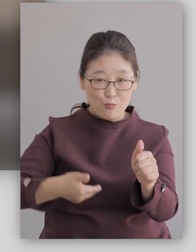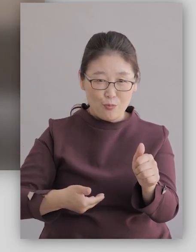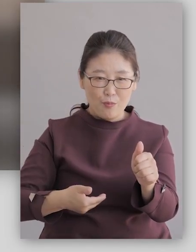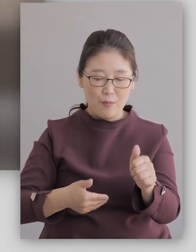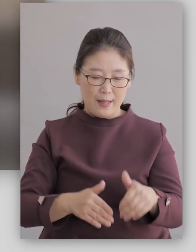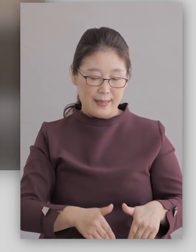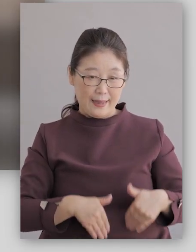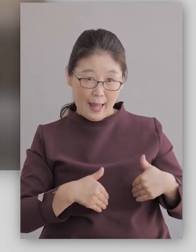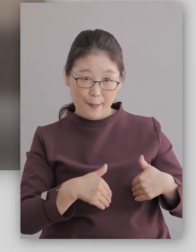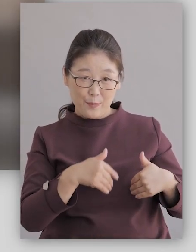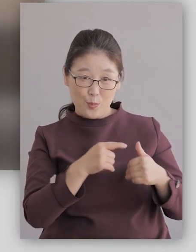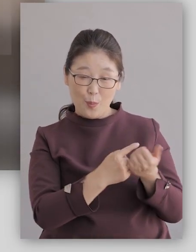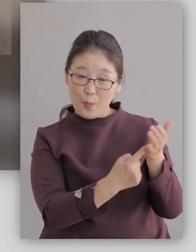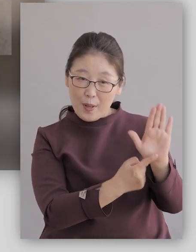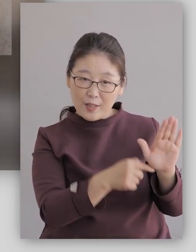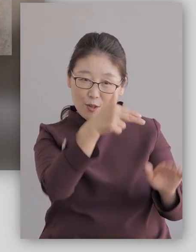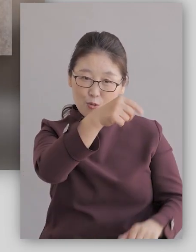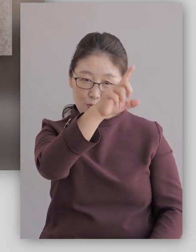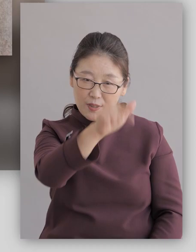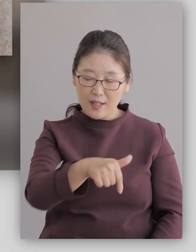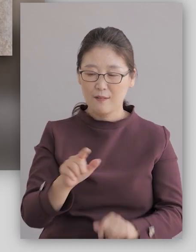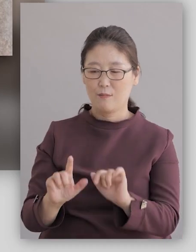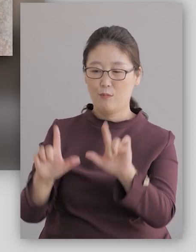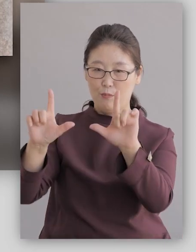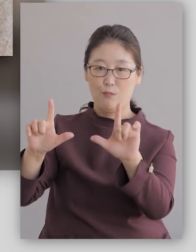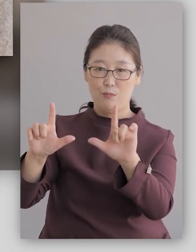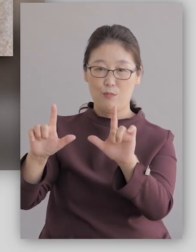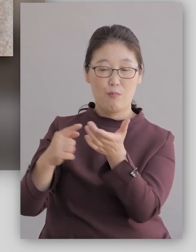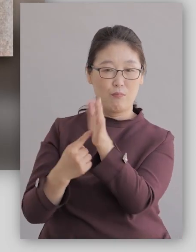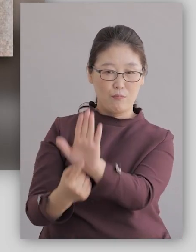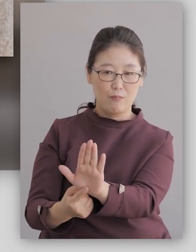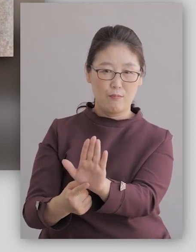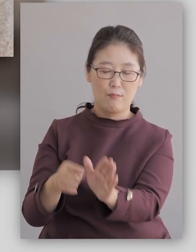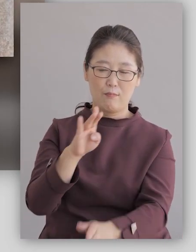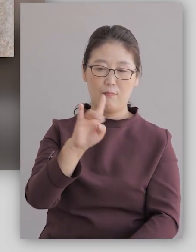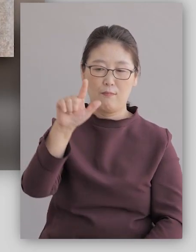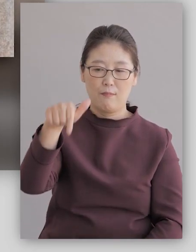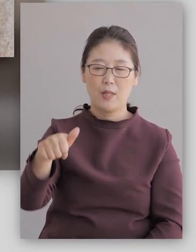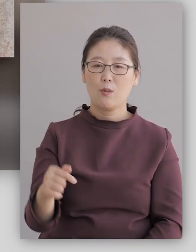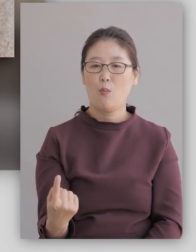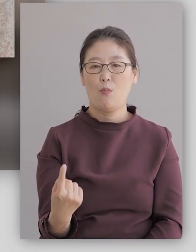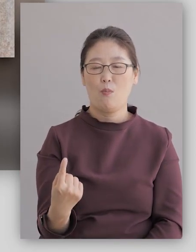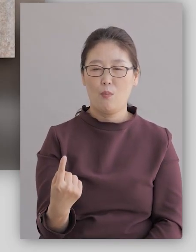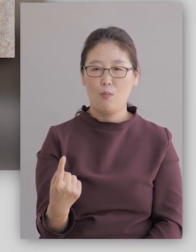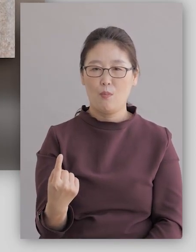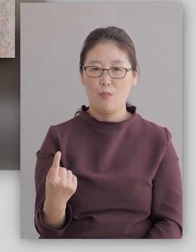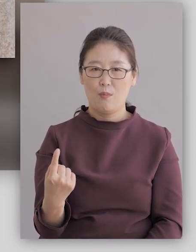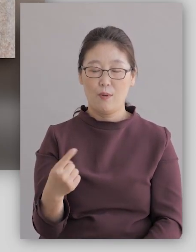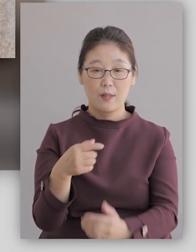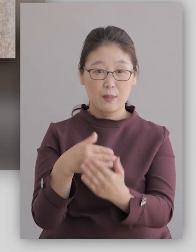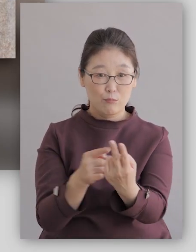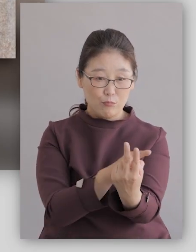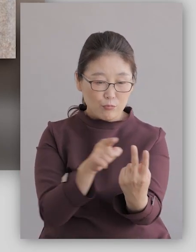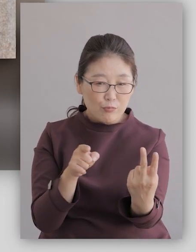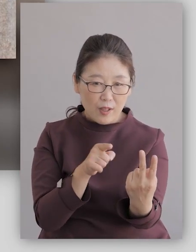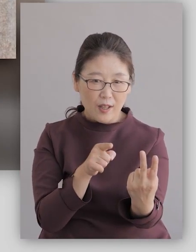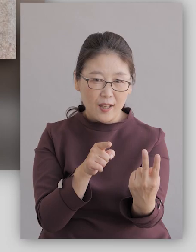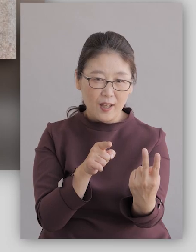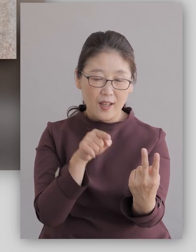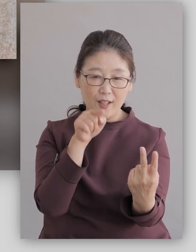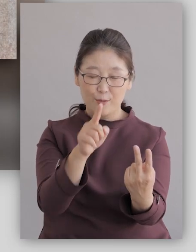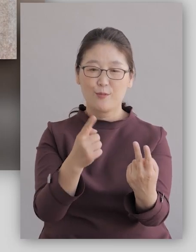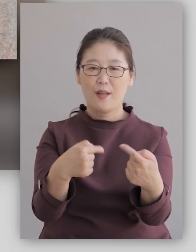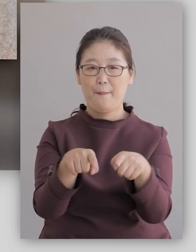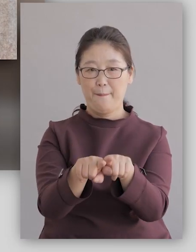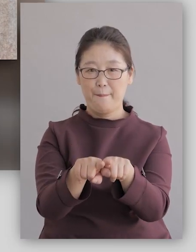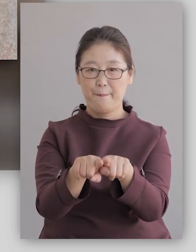상징하는 주작 그림과 동쪽을 상징하는 백호조 이 두 점을 같이